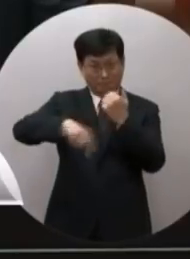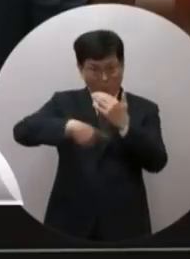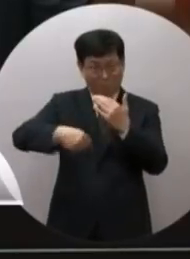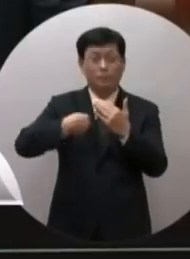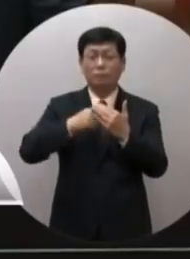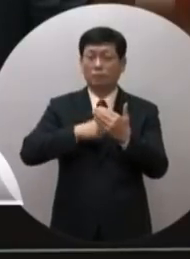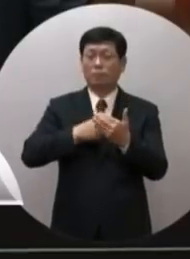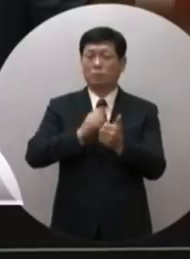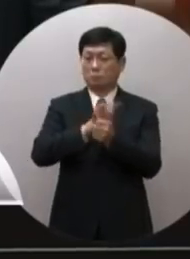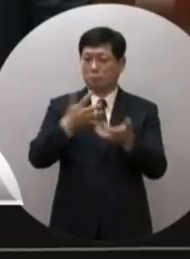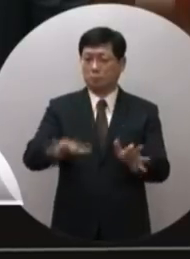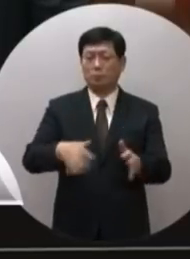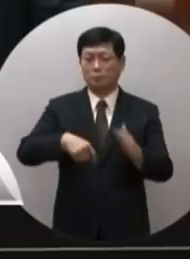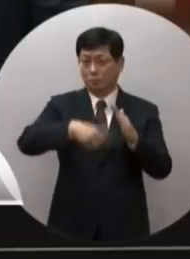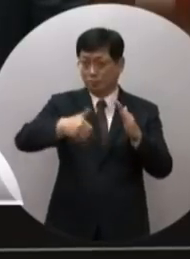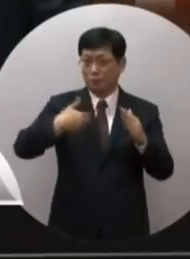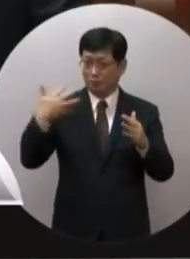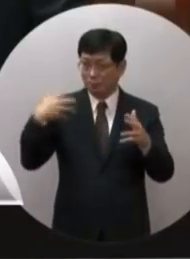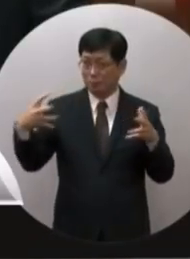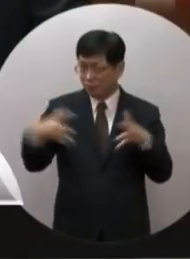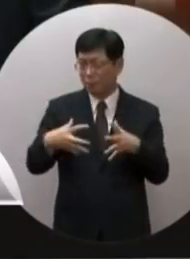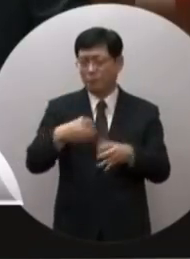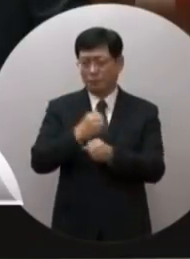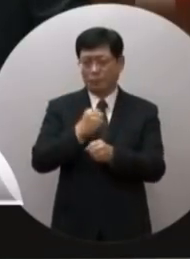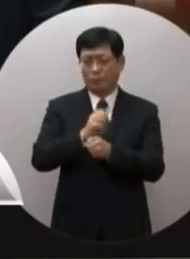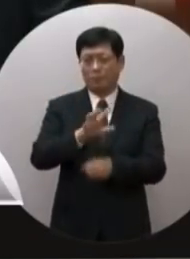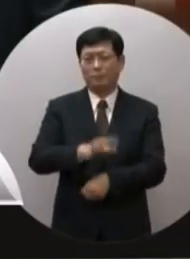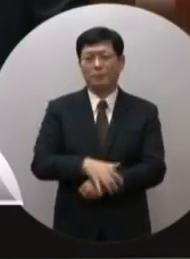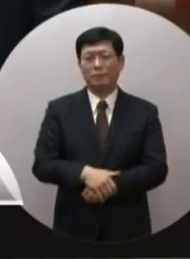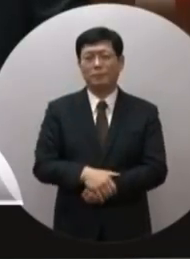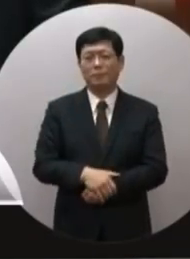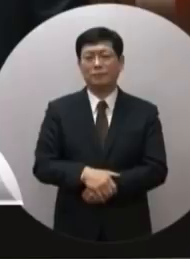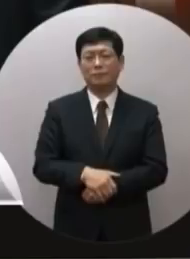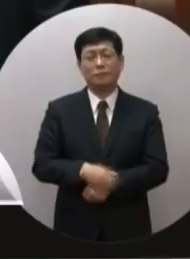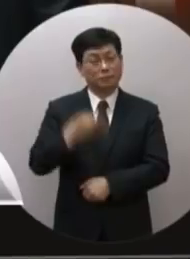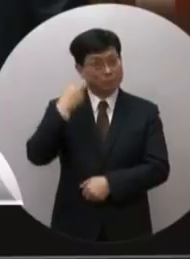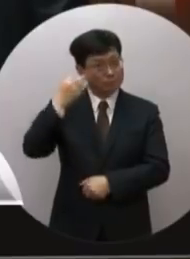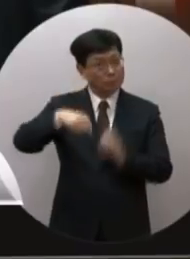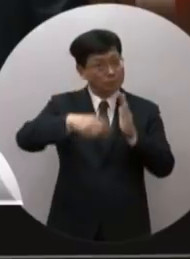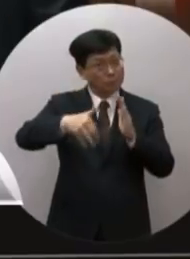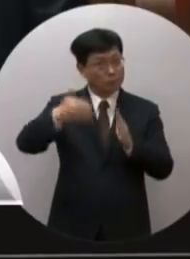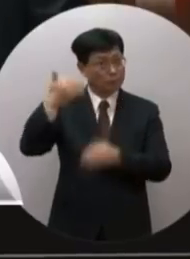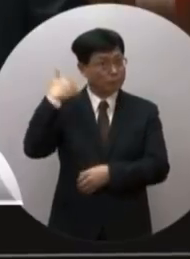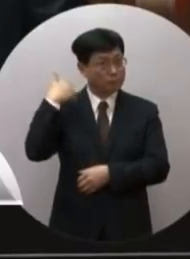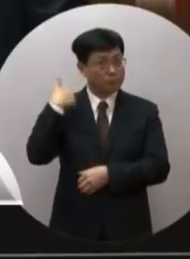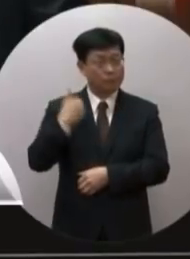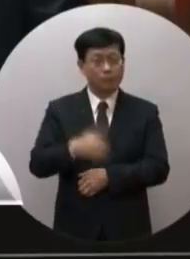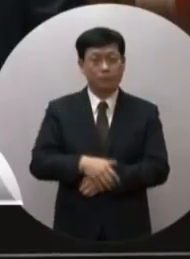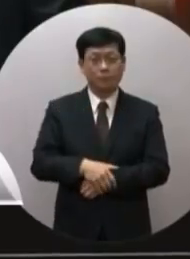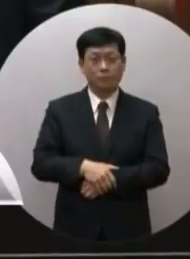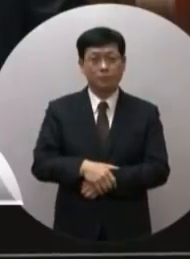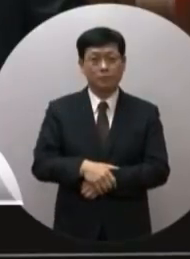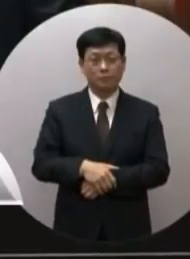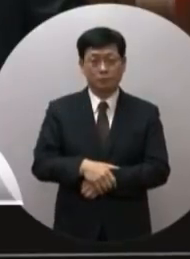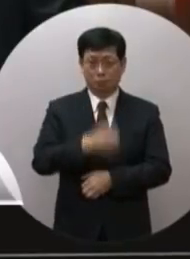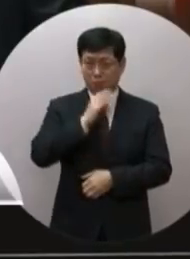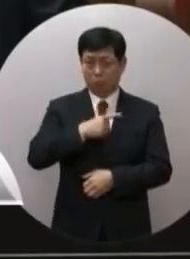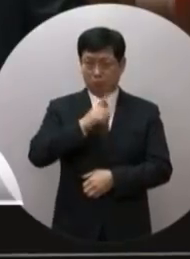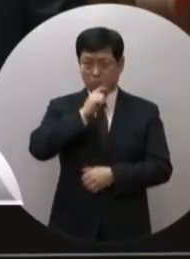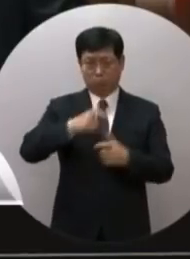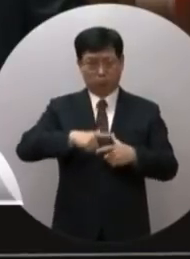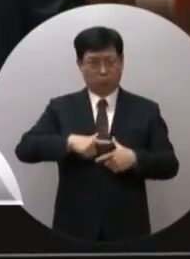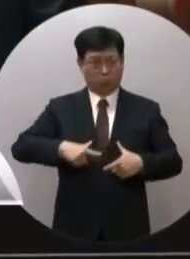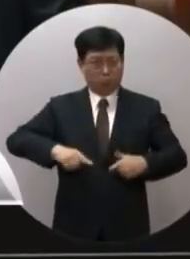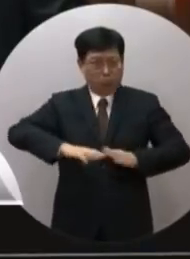务啊，也跟院长有合作一段时间。感觉院长过去这个施政的魄力